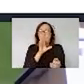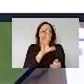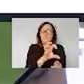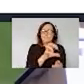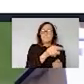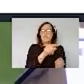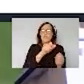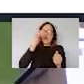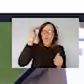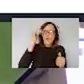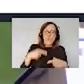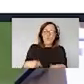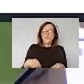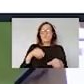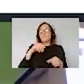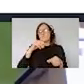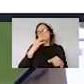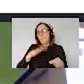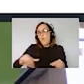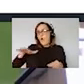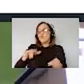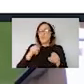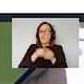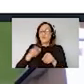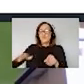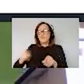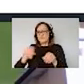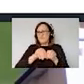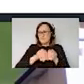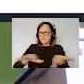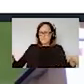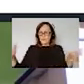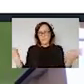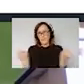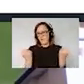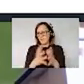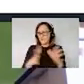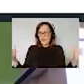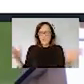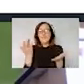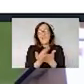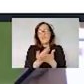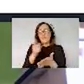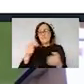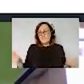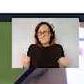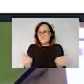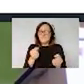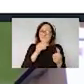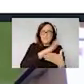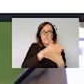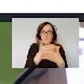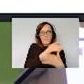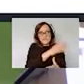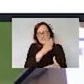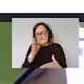do dzieci przedszkolnych. Także spektrum jest tak szerokie, że drodzy Państwo, postaram się tutaj gdzieś pomiędzy tym wszystkim